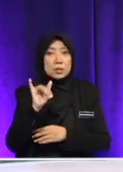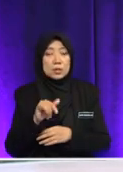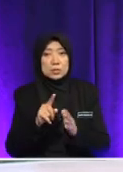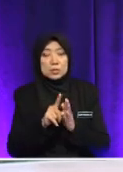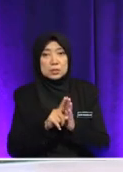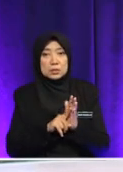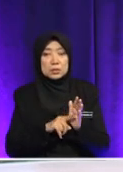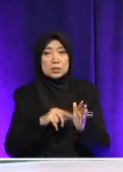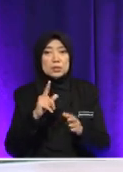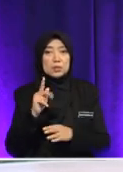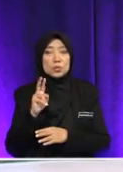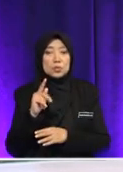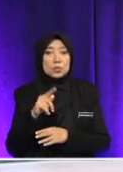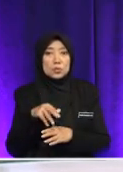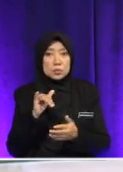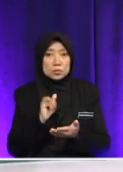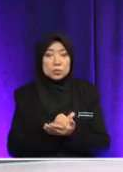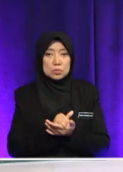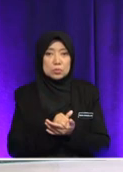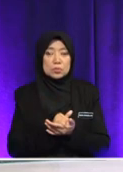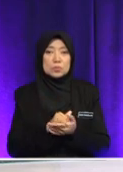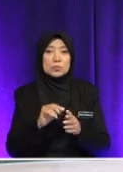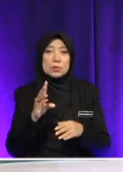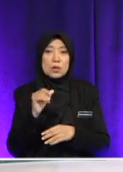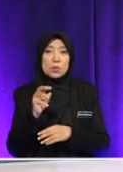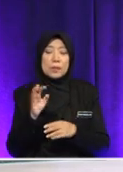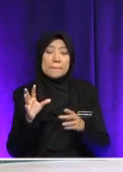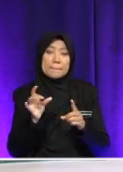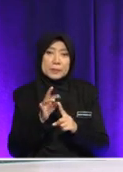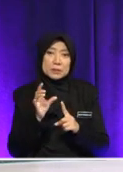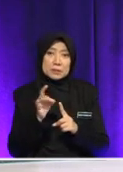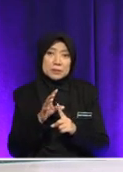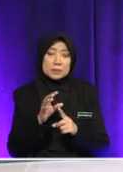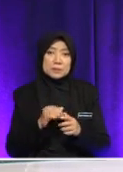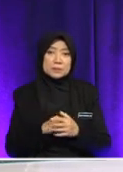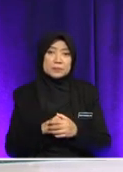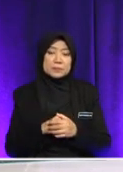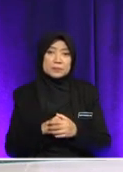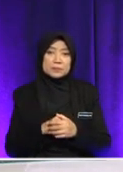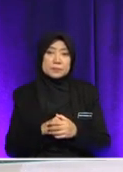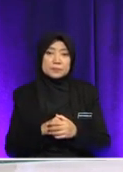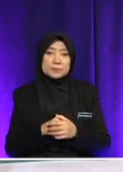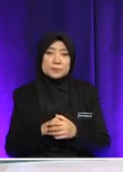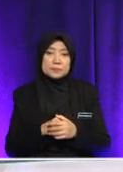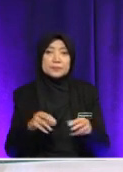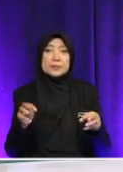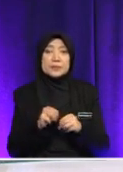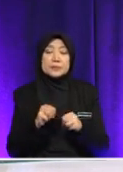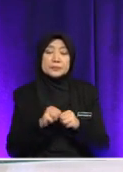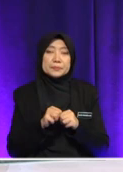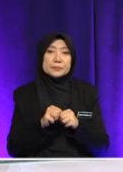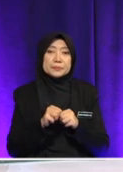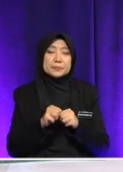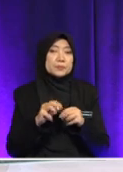bekuku itu dia punya dawai besi lah sebagai simulasi kepada besi kita akan